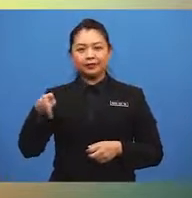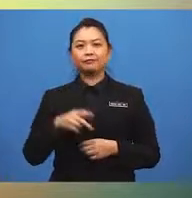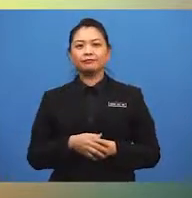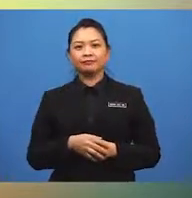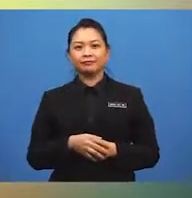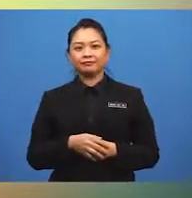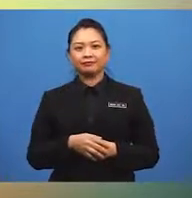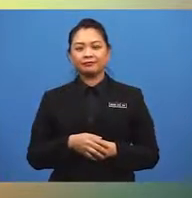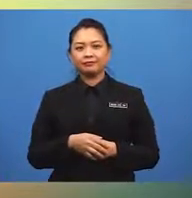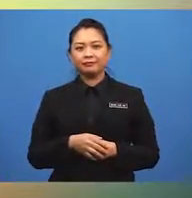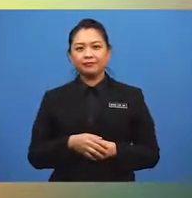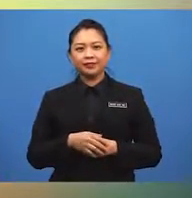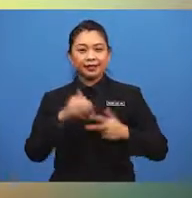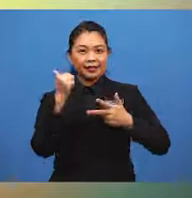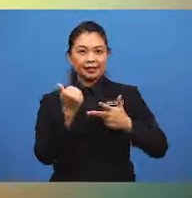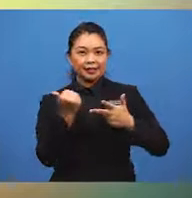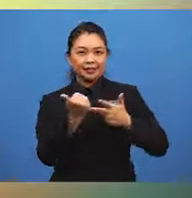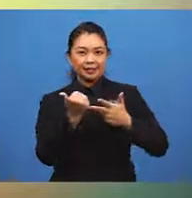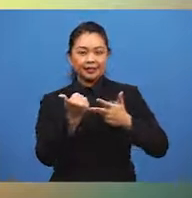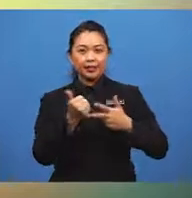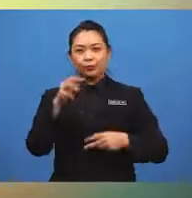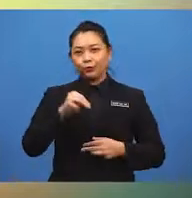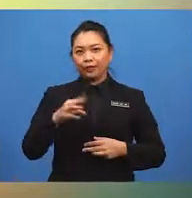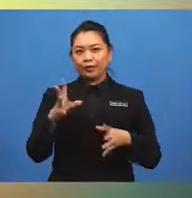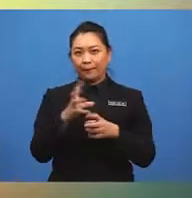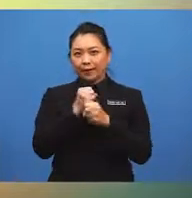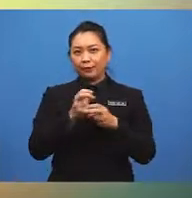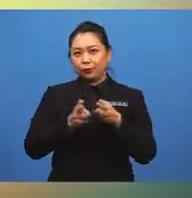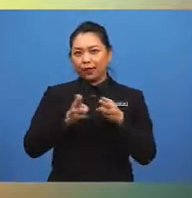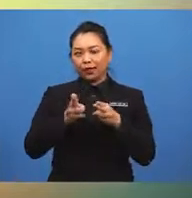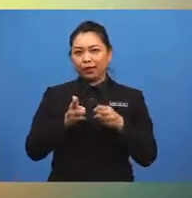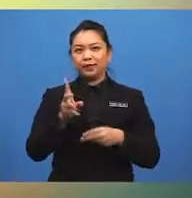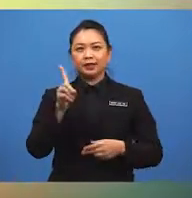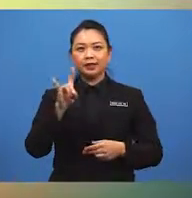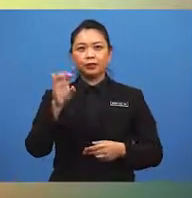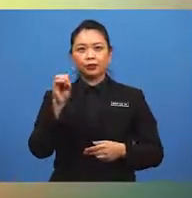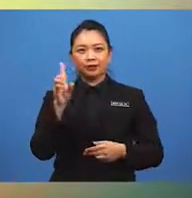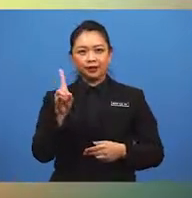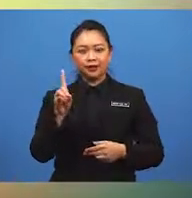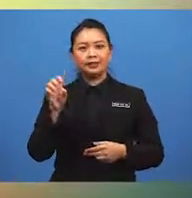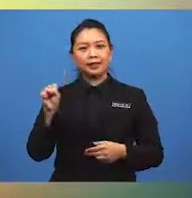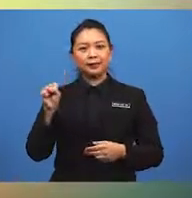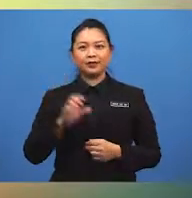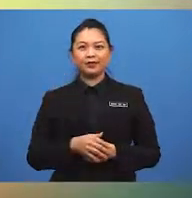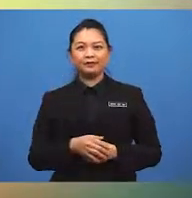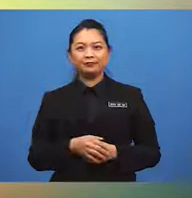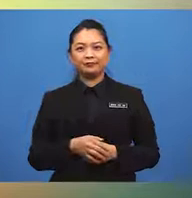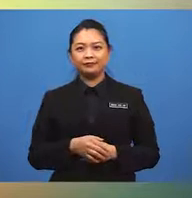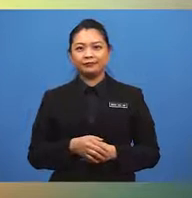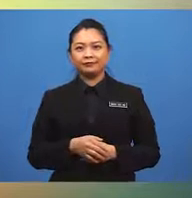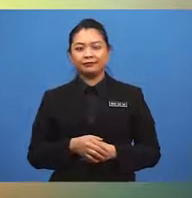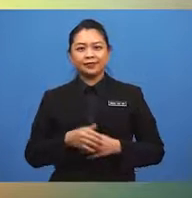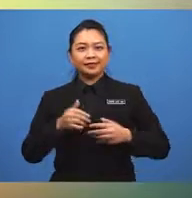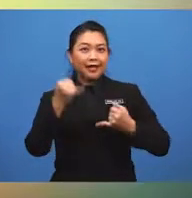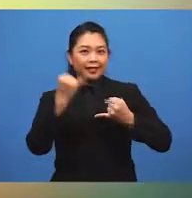P. Ketiga, murid dapat menghuraikan diod semiconductor.